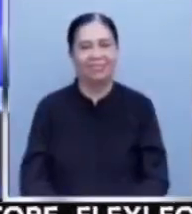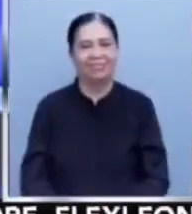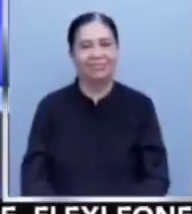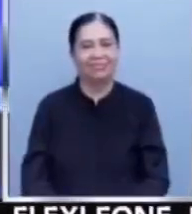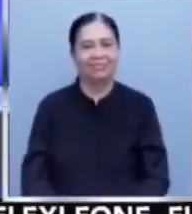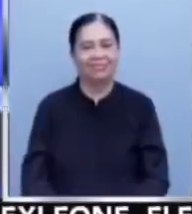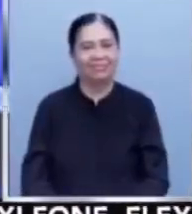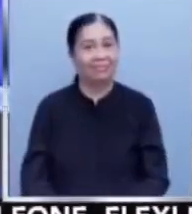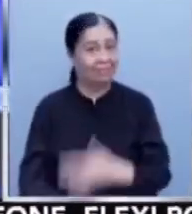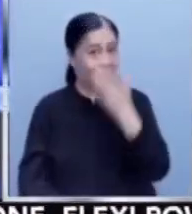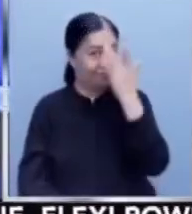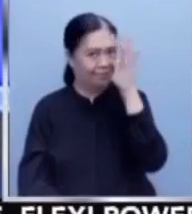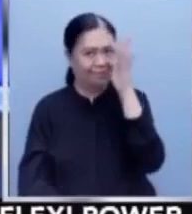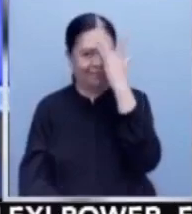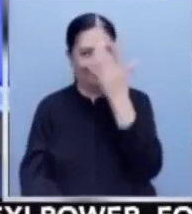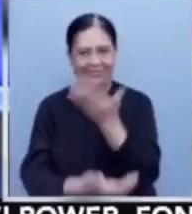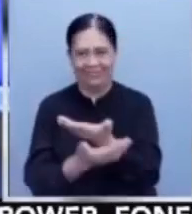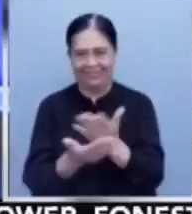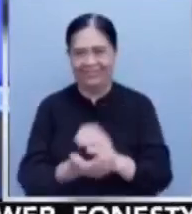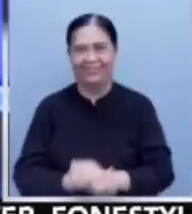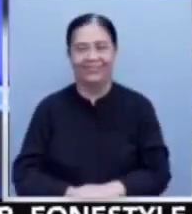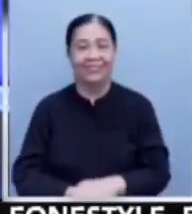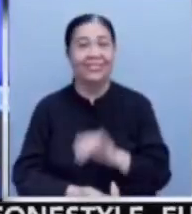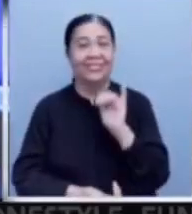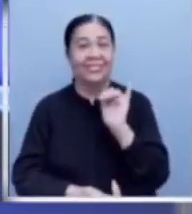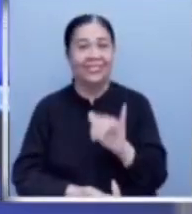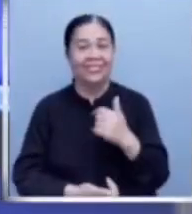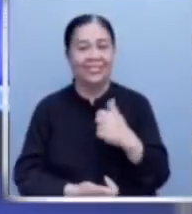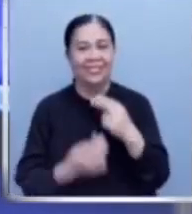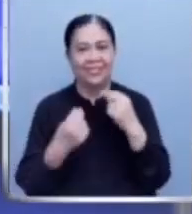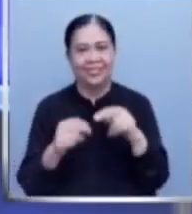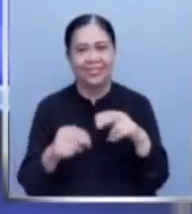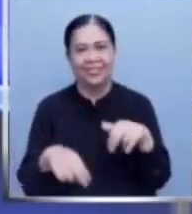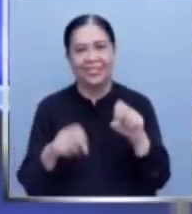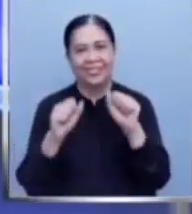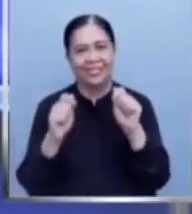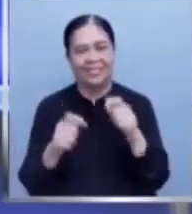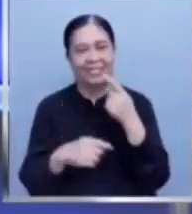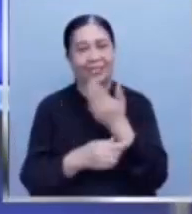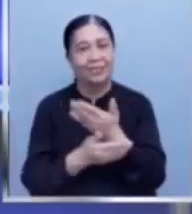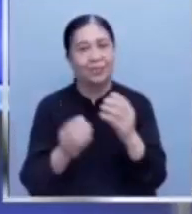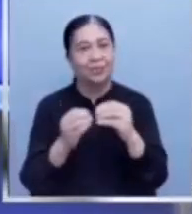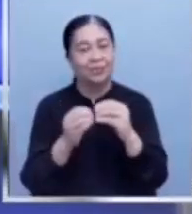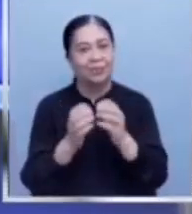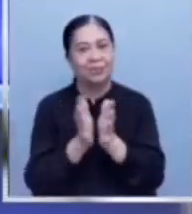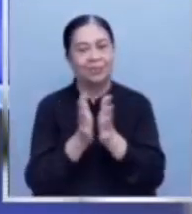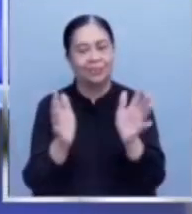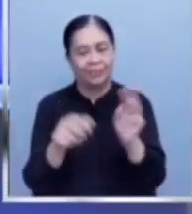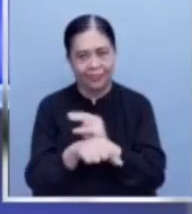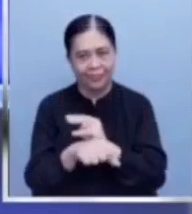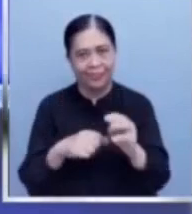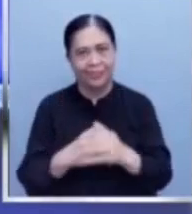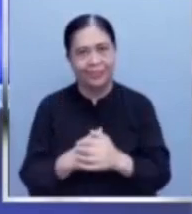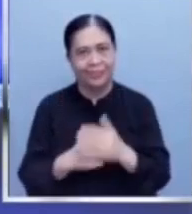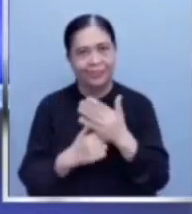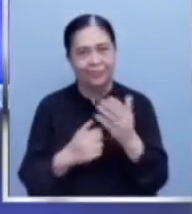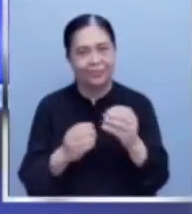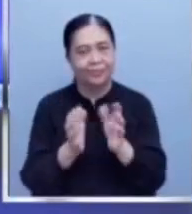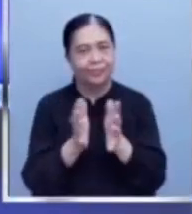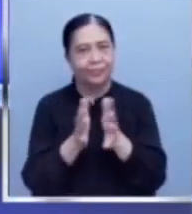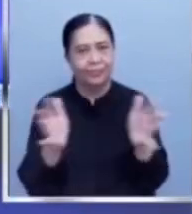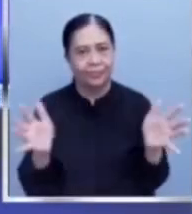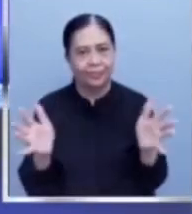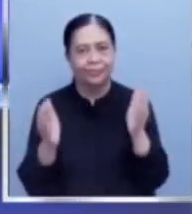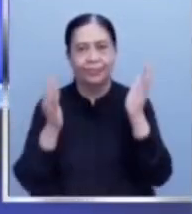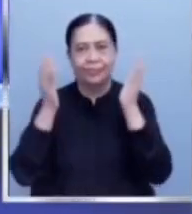Ang gagaling naman. At yan po ang mga balita ngayong Sabado para sa mas malaking misyon. Para sa mas malawak na